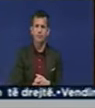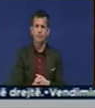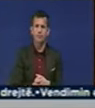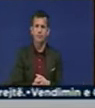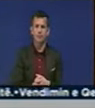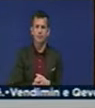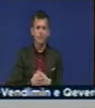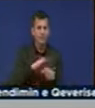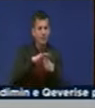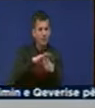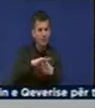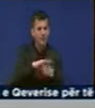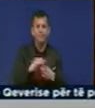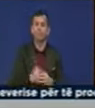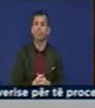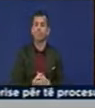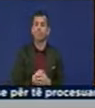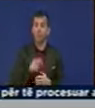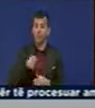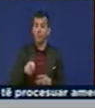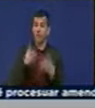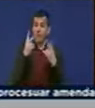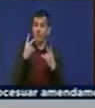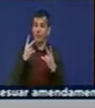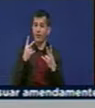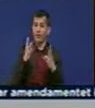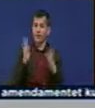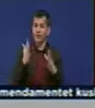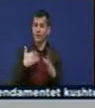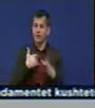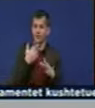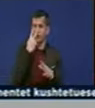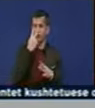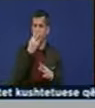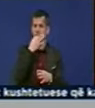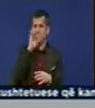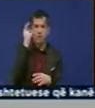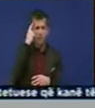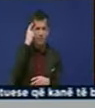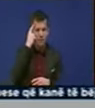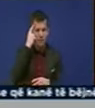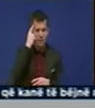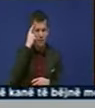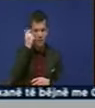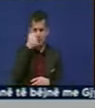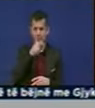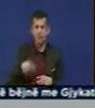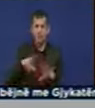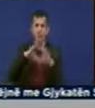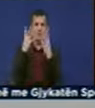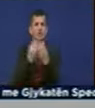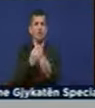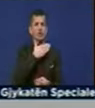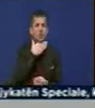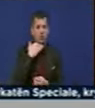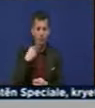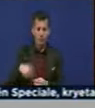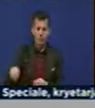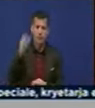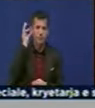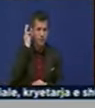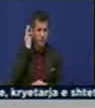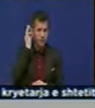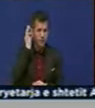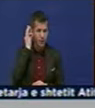Ky çelës nuk do jetë që këto ishin më të diturat, pasi që janë të shumta ato femra që kanë